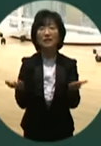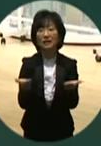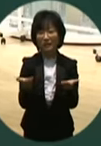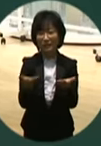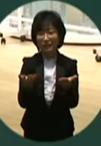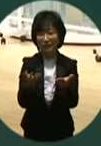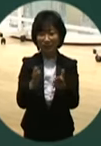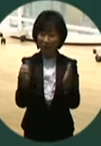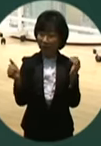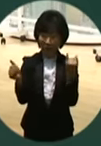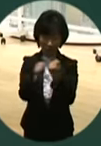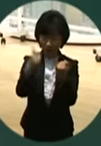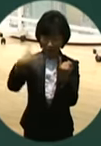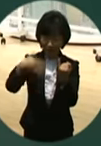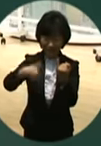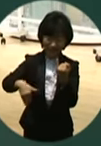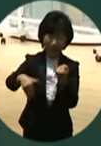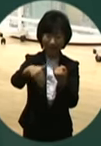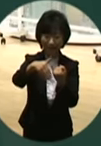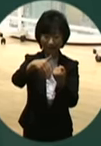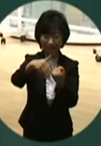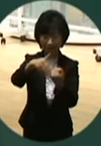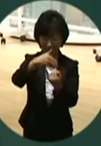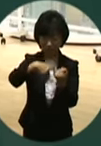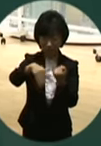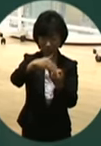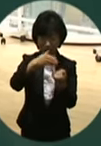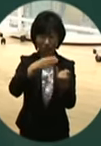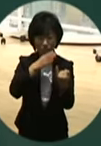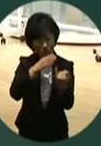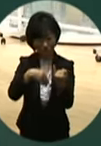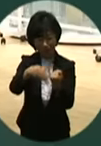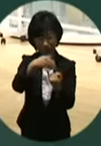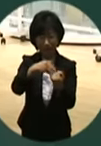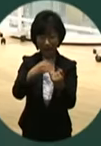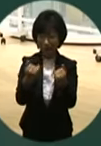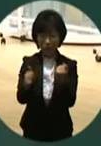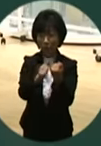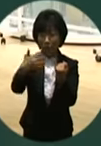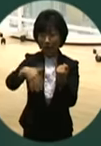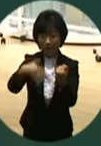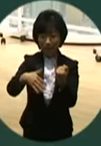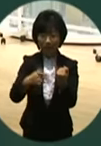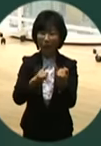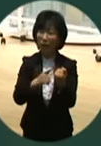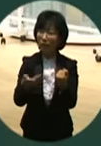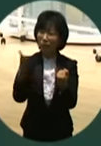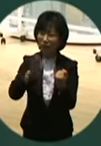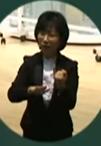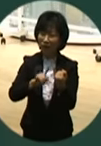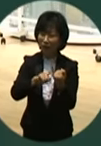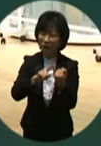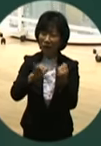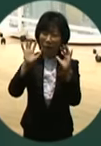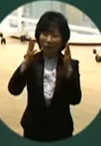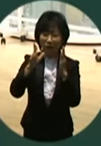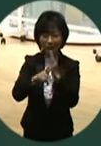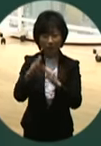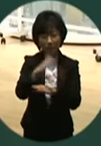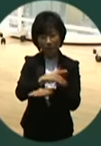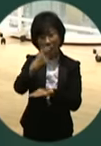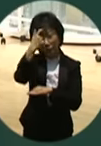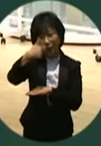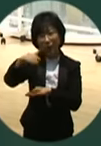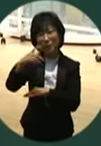노처녀요. And she's a spinster. 14년 근무했는데 자기는 이상하게 어릴 때부터 교회 가고 싶더랍니다. And she worked